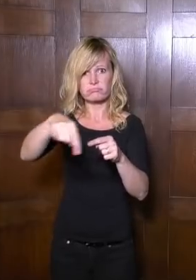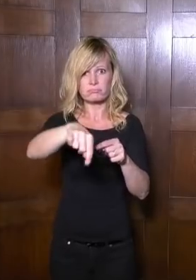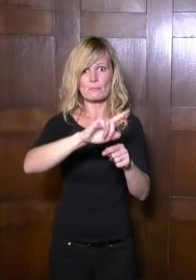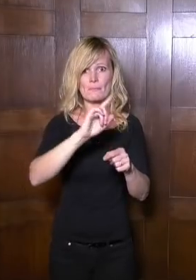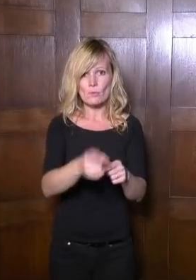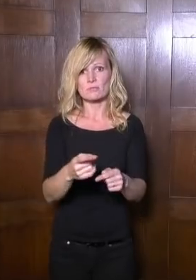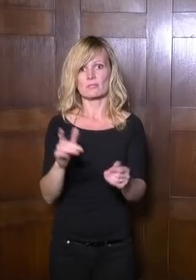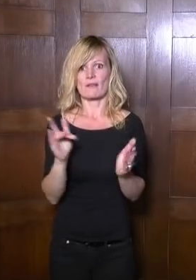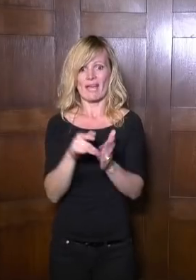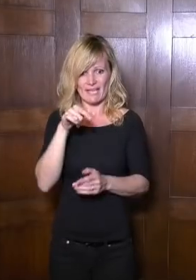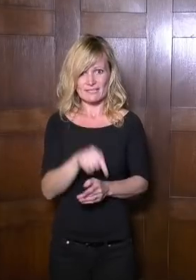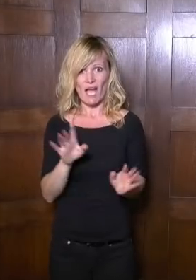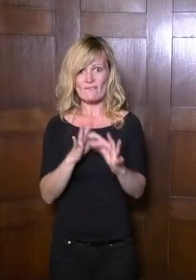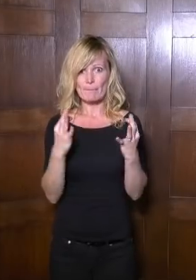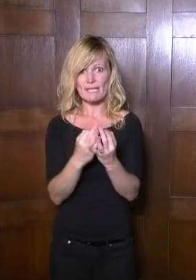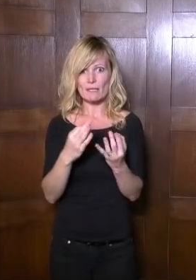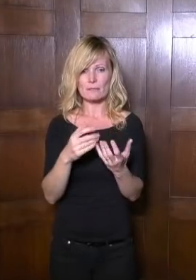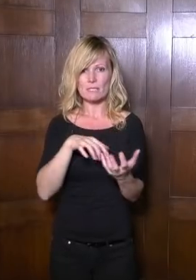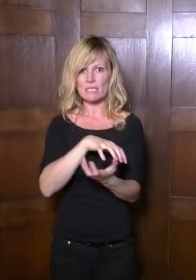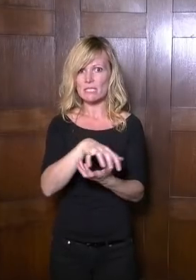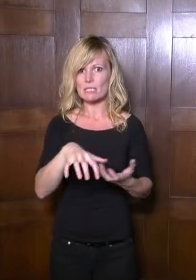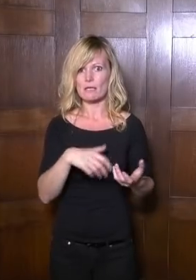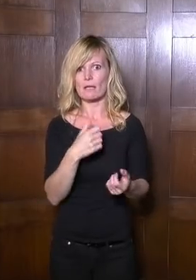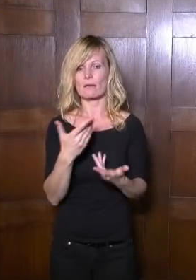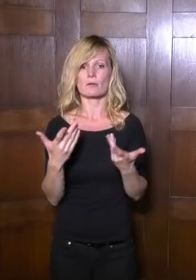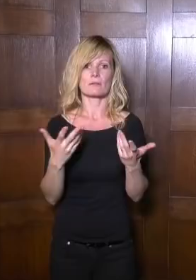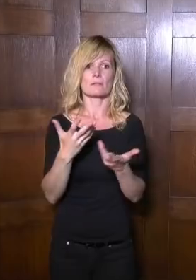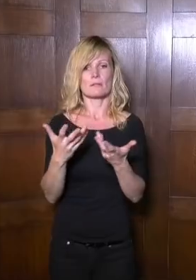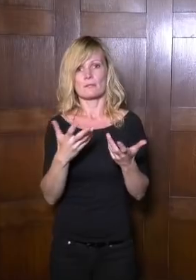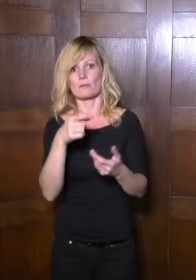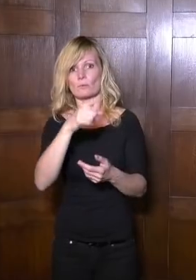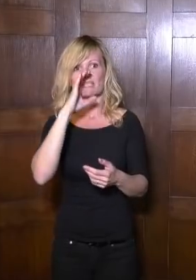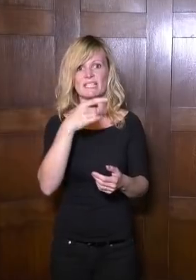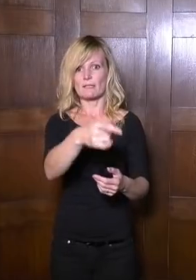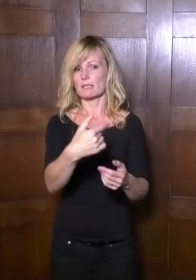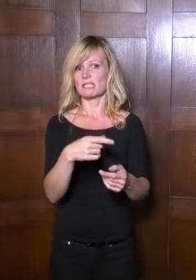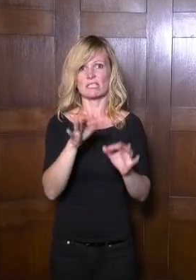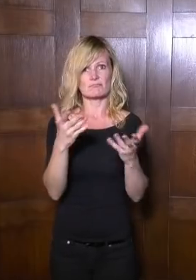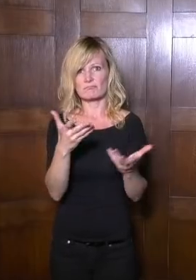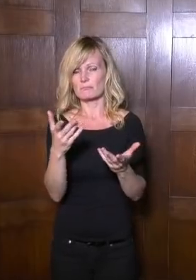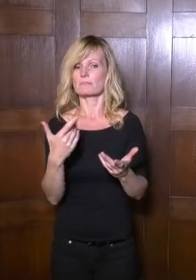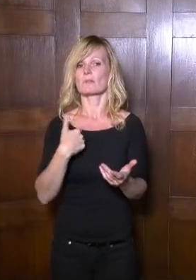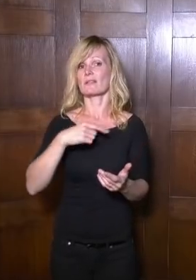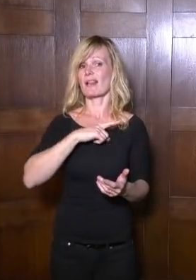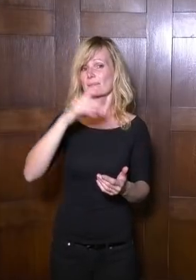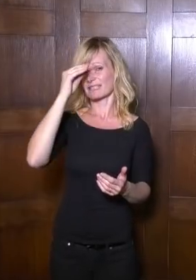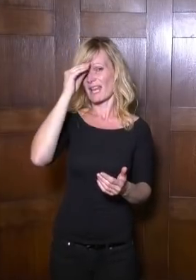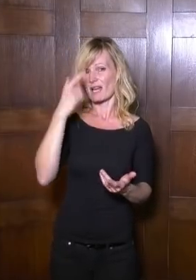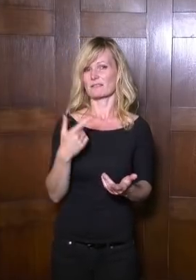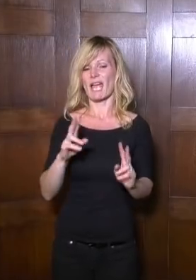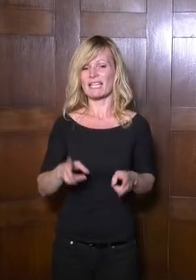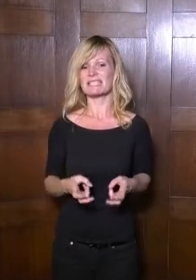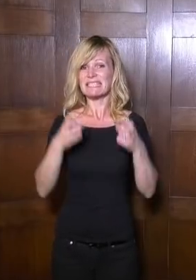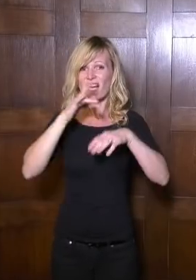offenbar nicht so gut aufgehoben gewesen wären wie in den Kita-Einrichtungen. Und was ich gelernt habe, Erzieherin zu sein,